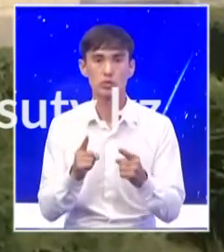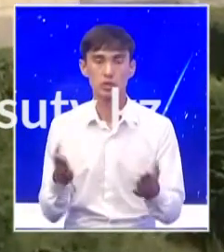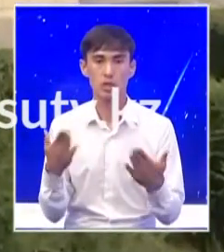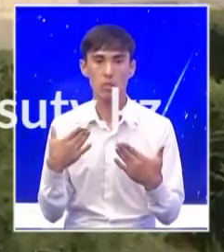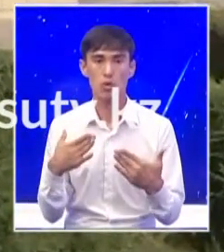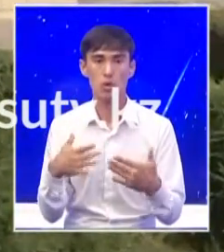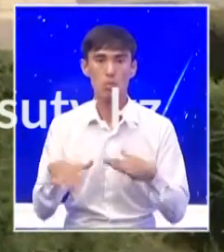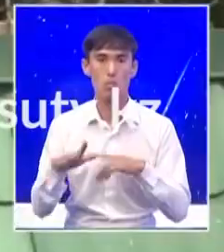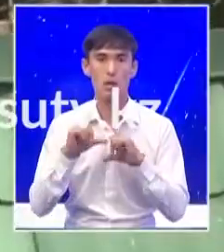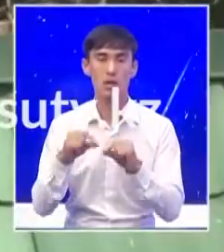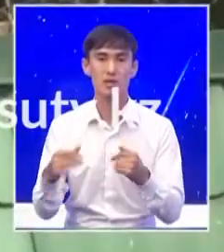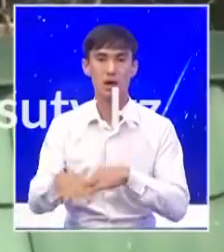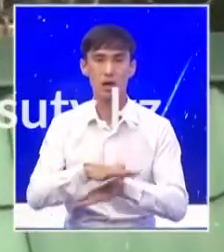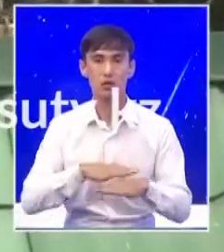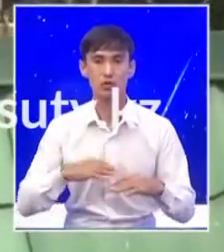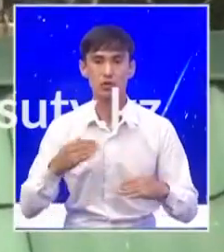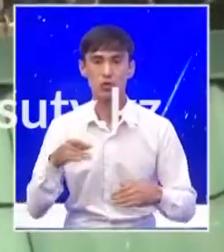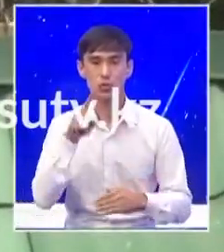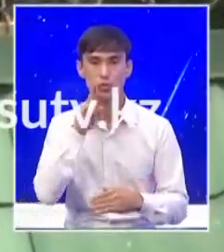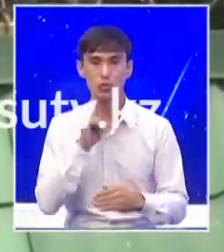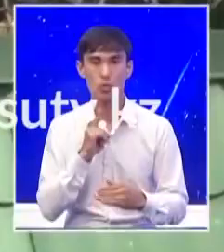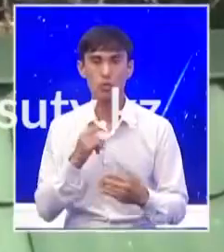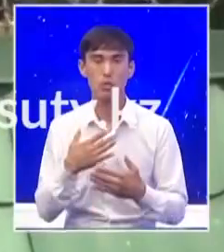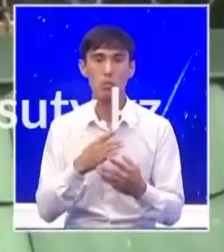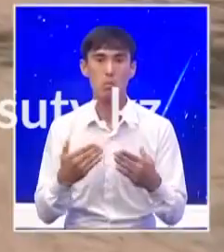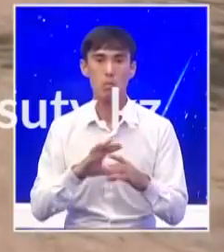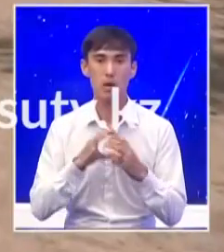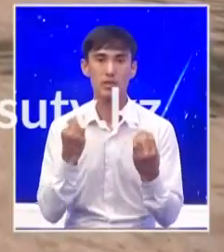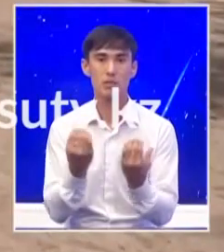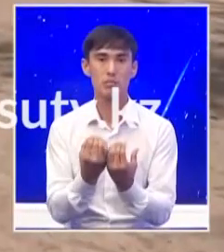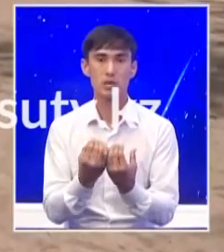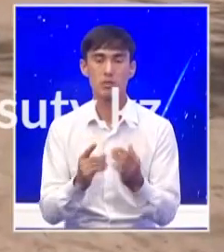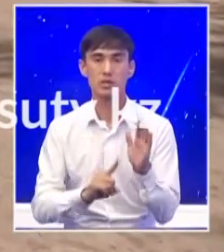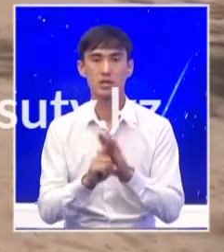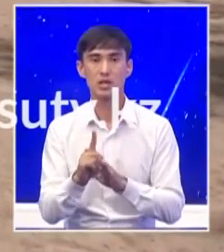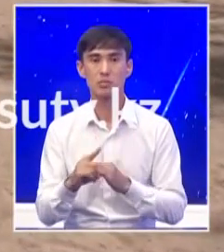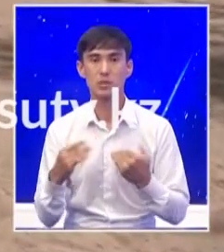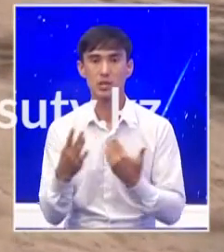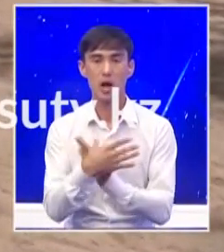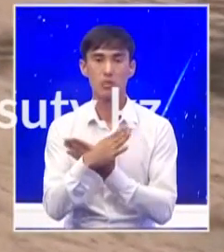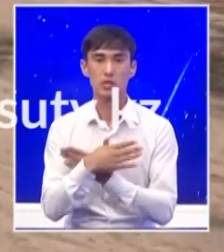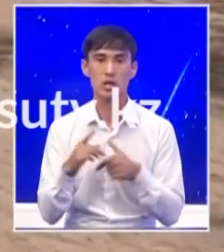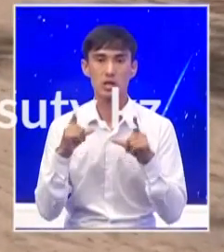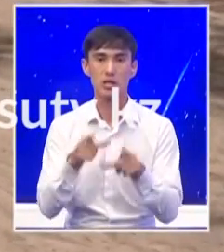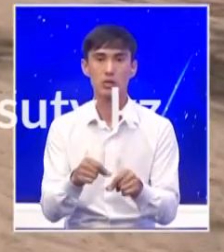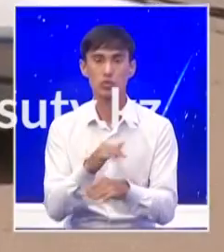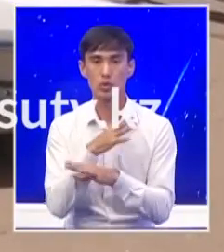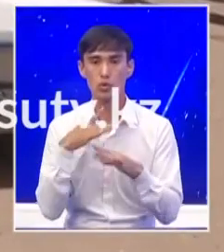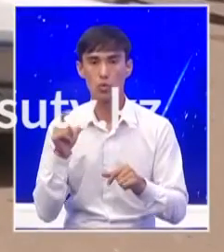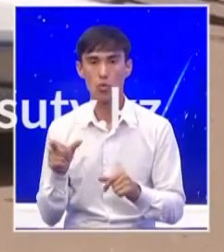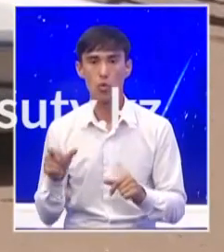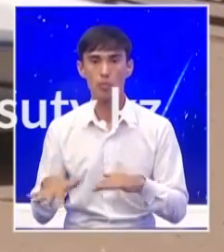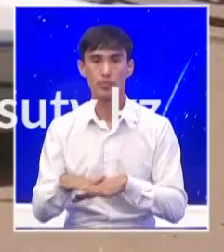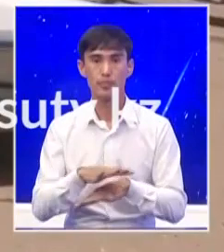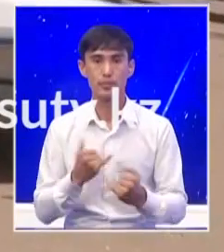өте қолайлы. Пандемия басталғалы отандастарымыз ел ішінде демалуды құп көреді. Қапшағай жағалауына да келушілер көп.